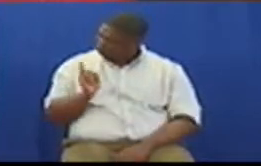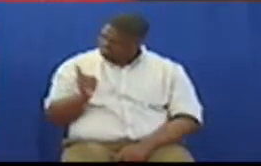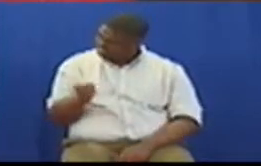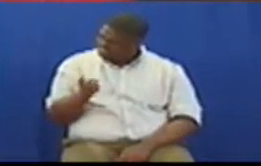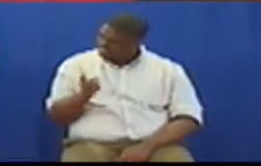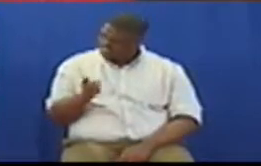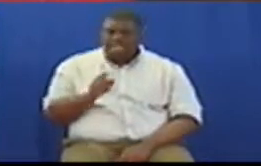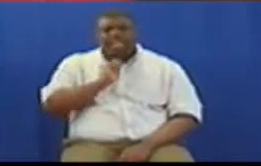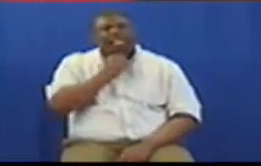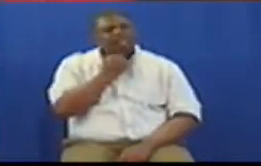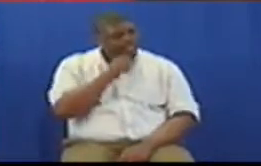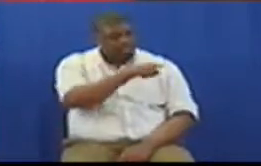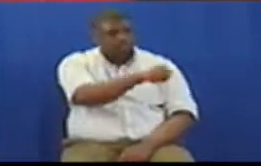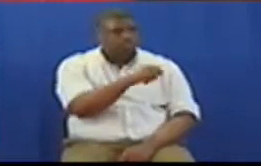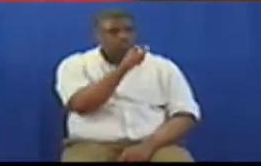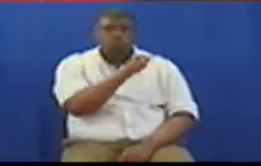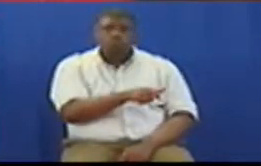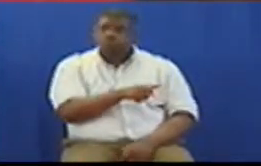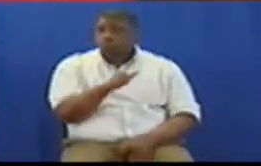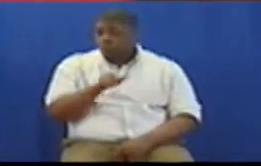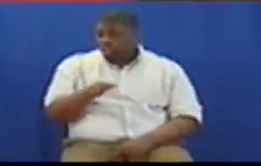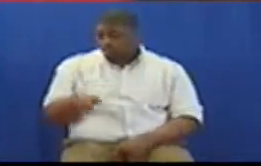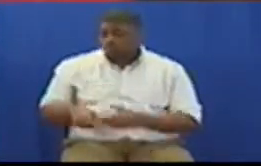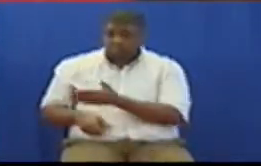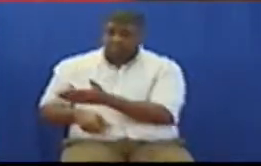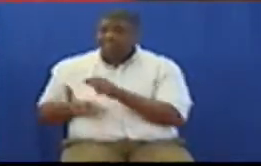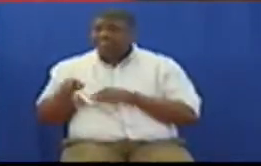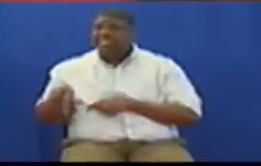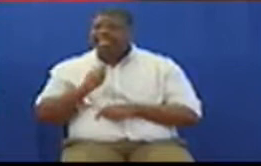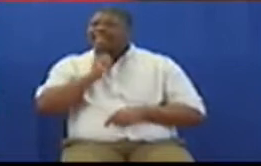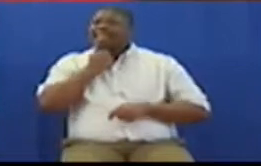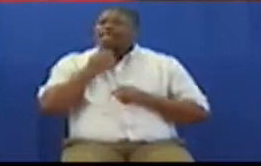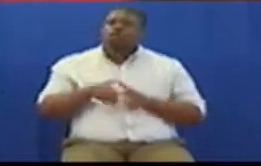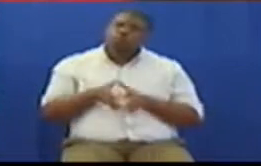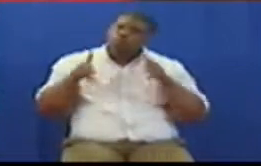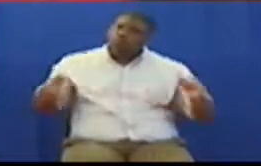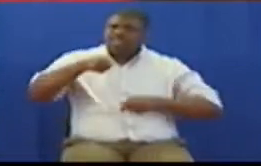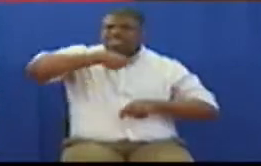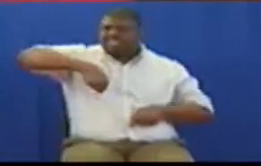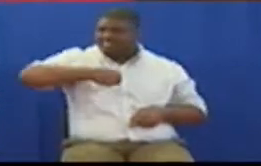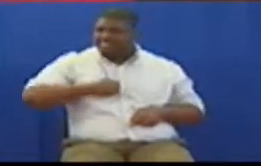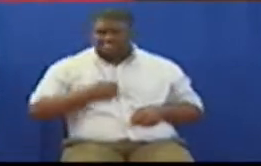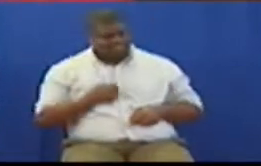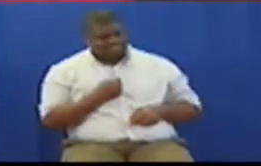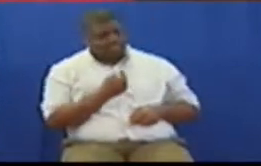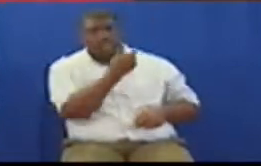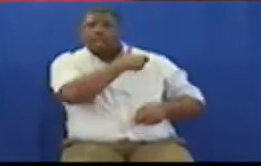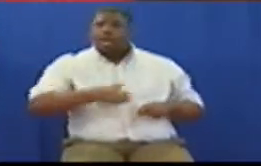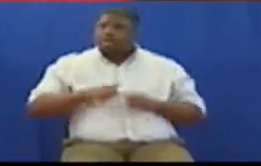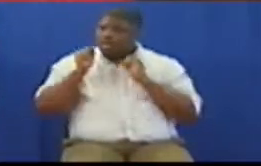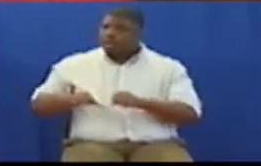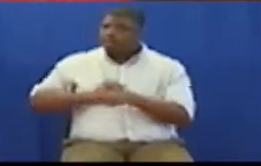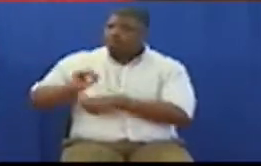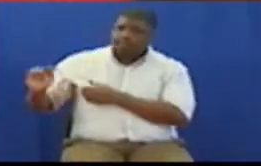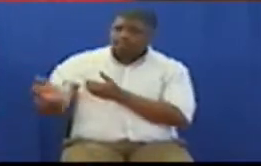Mleba na mikoa ya pembezoni. Huko pembezoni kwa kweli imekuwa kero kubwa. Sisi kwa upenzi wa rais wetu lazima tutoe feedback ya